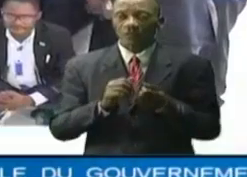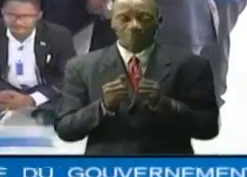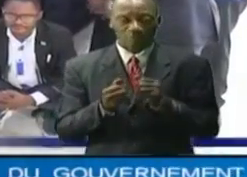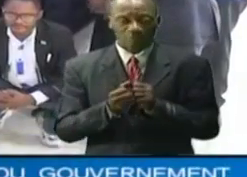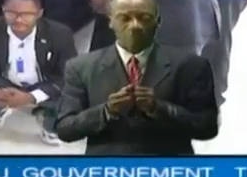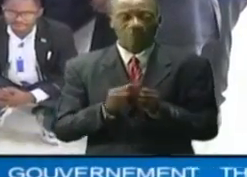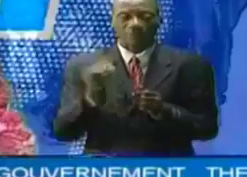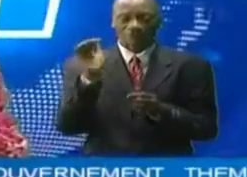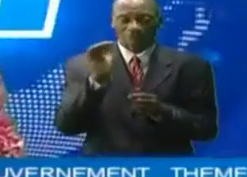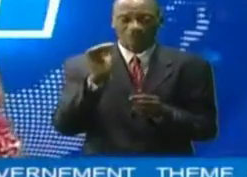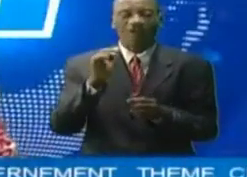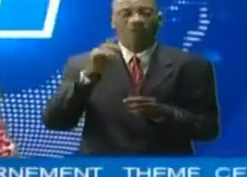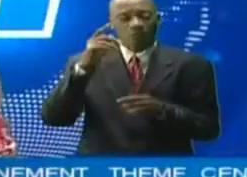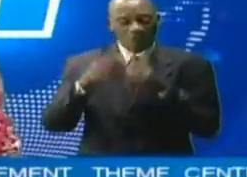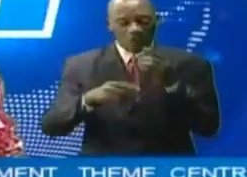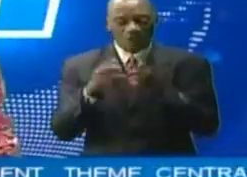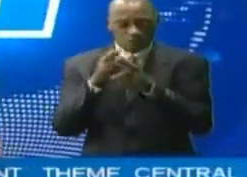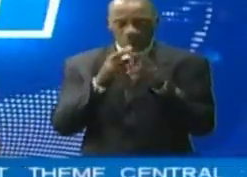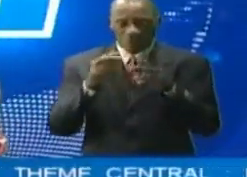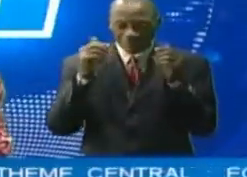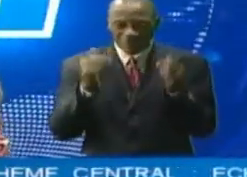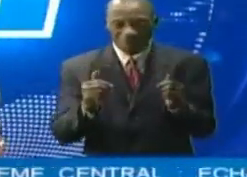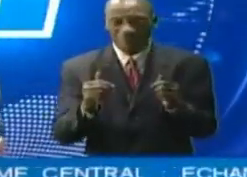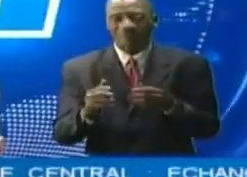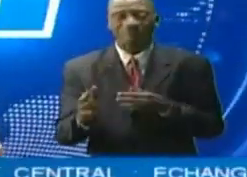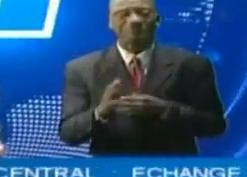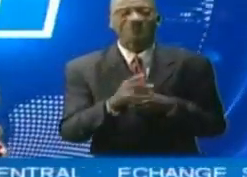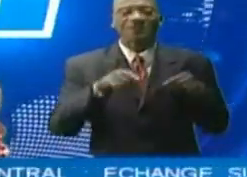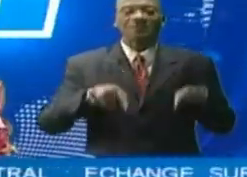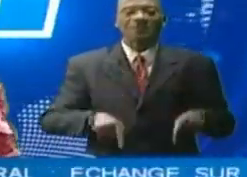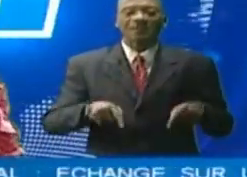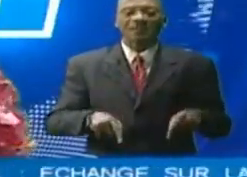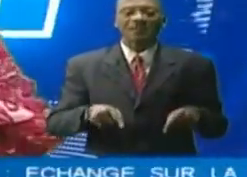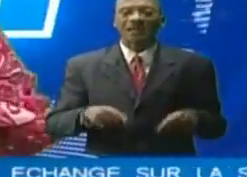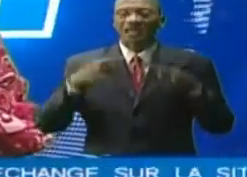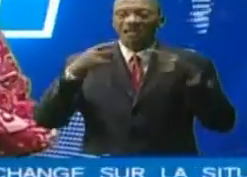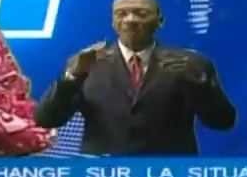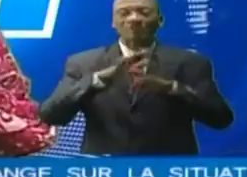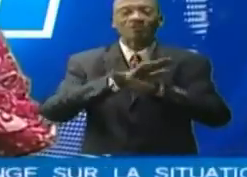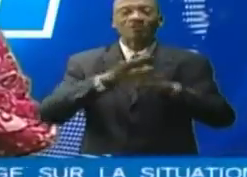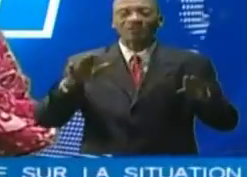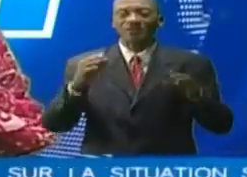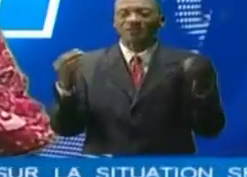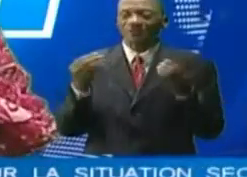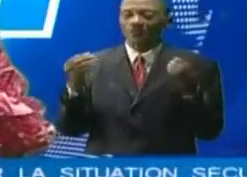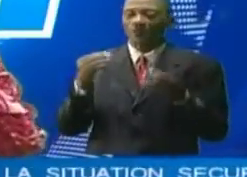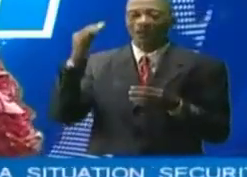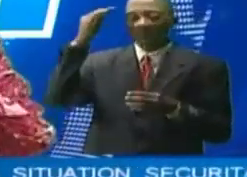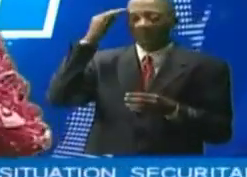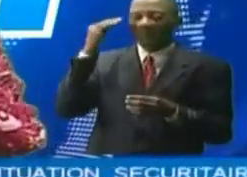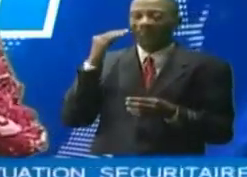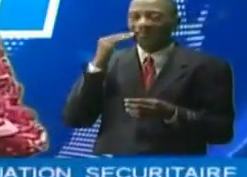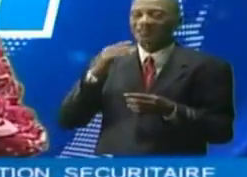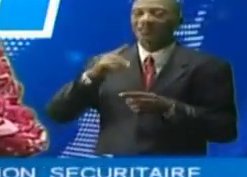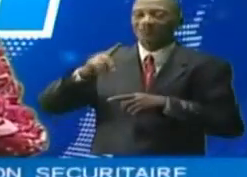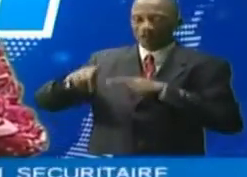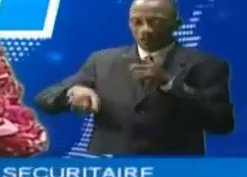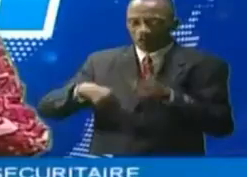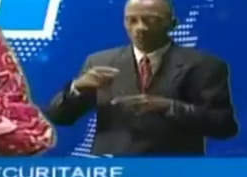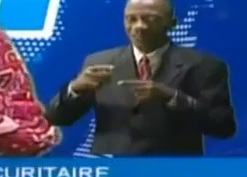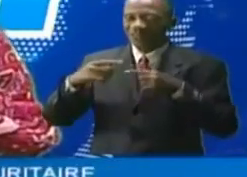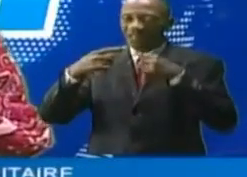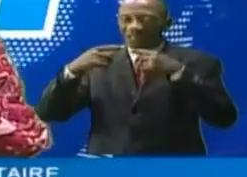négociations sur le climat. Nous sommes obligés d'interrompre, de couper ce journal pour passer l'antenne